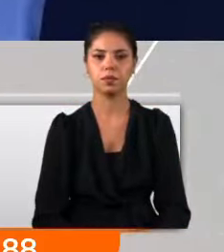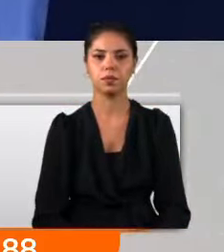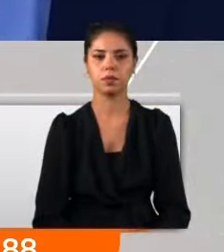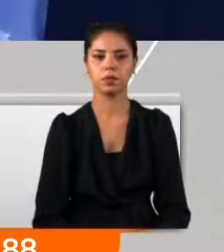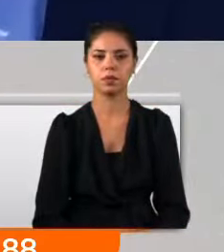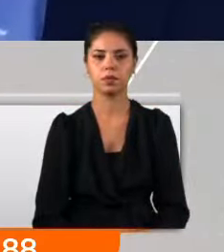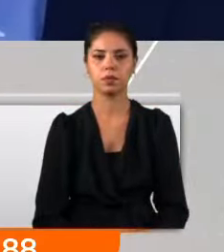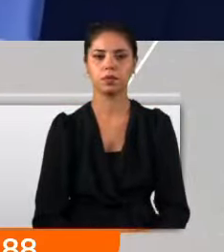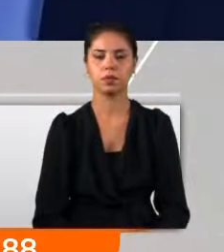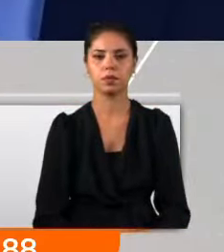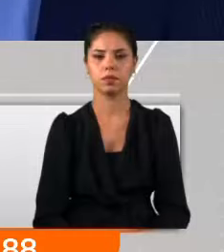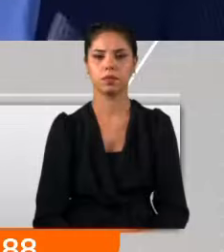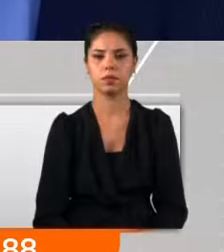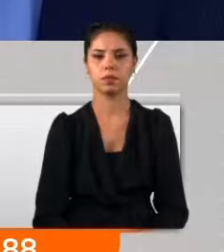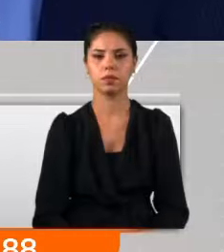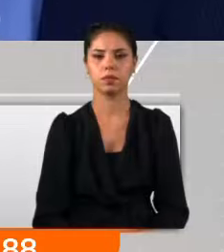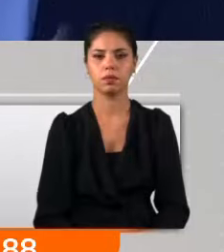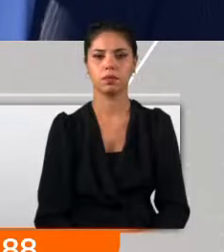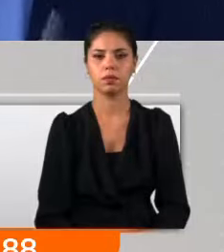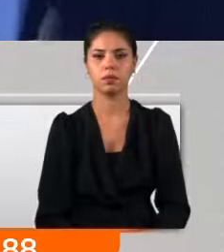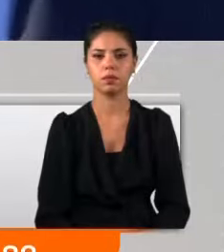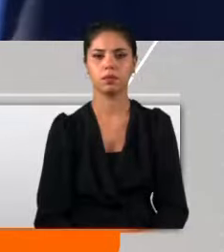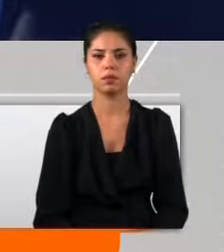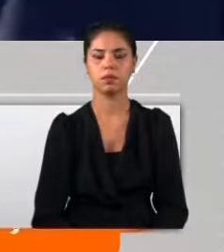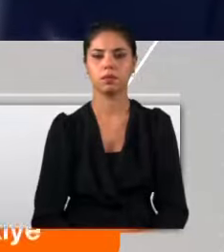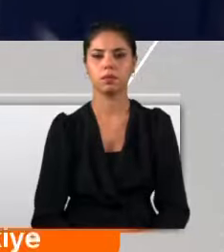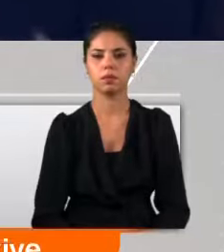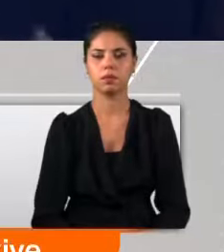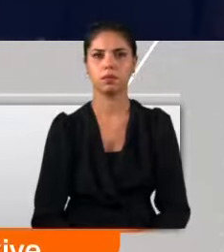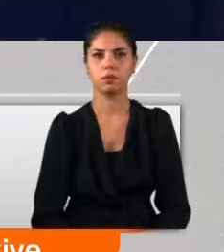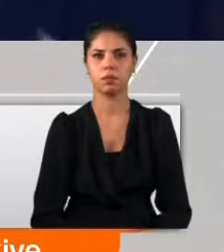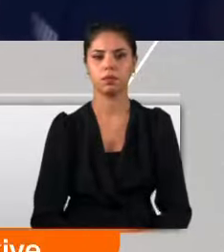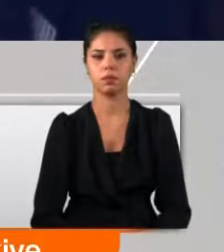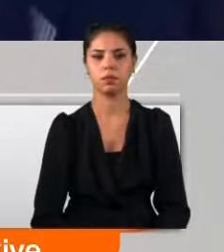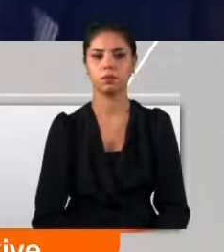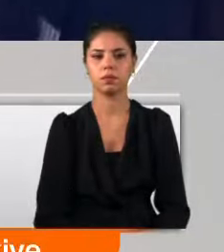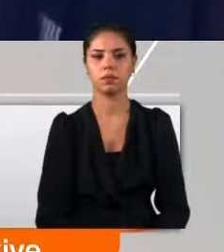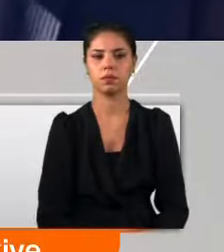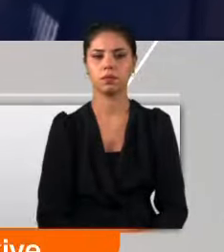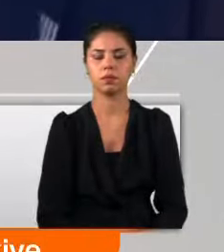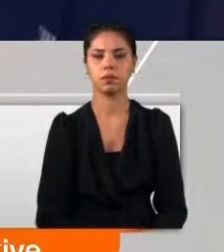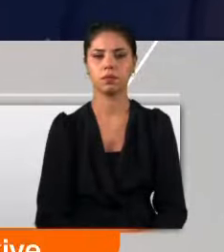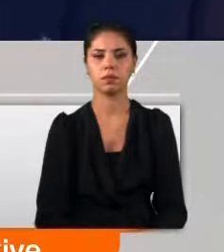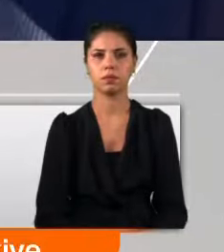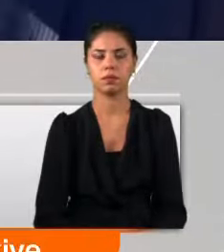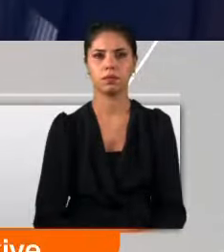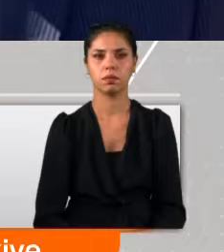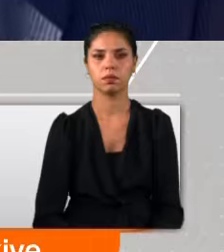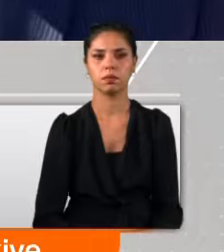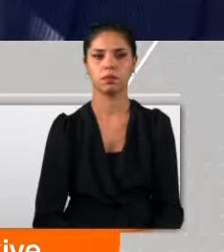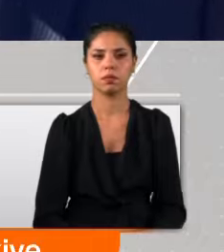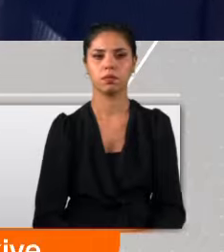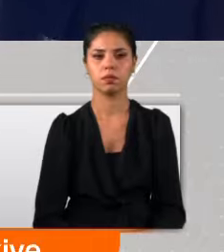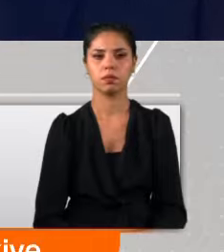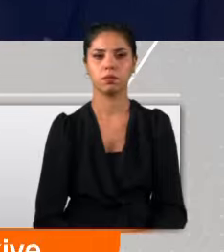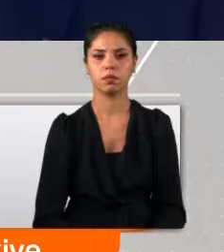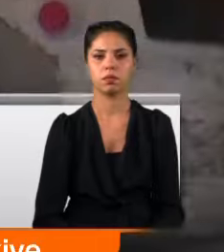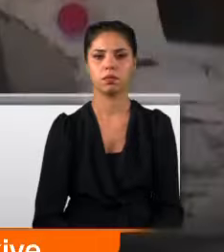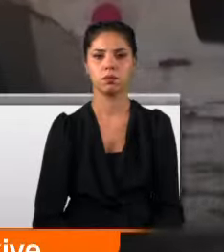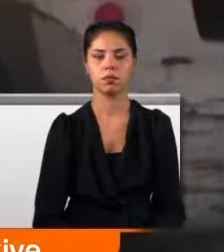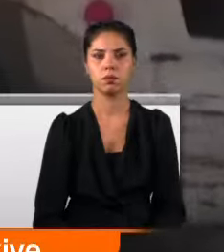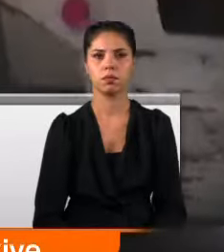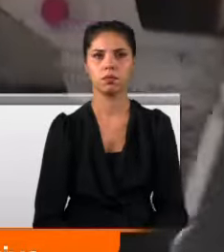Lübnan'ın talebiyle 48 saatten kısa sürede 30 ton tıbbi malzeme ve insani yardımı İsrail hücumuna maruz kalan Lübnanlılara ulaştırdık.